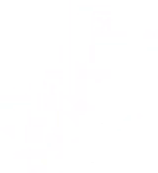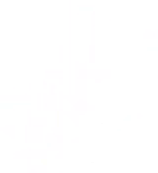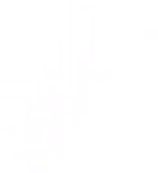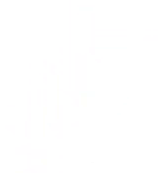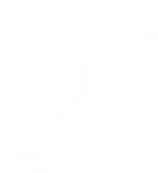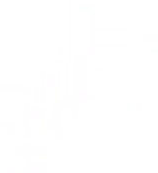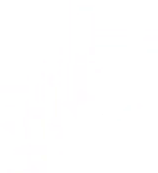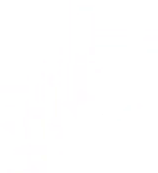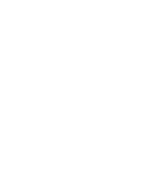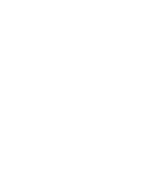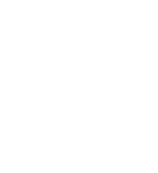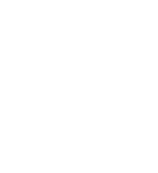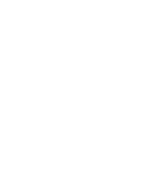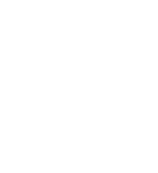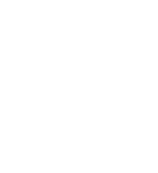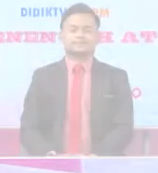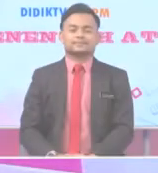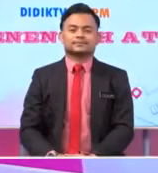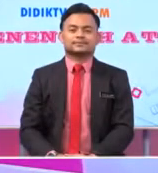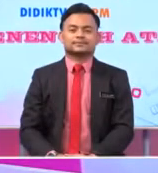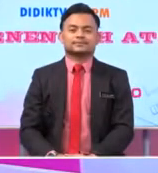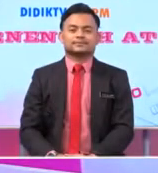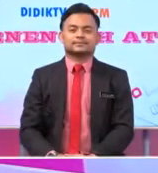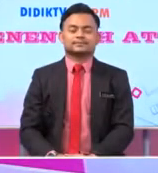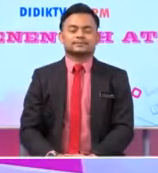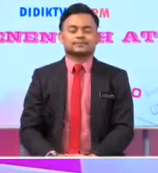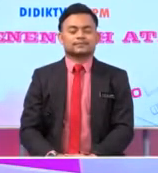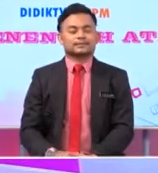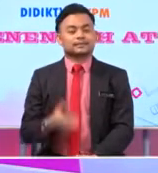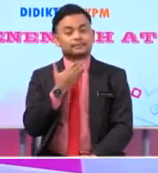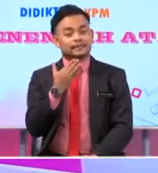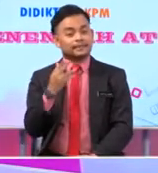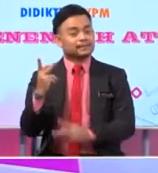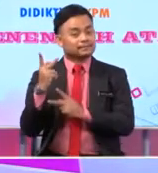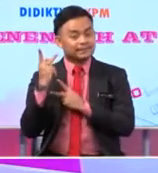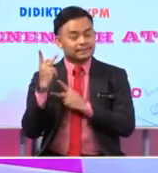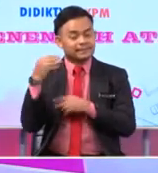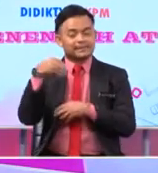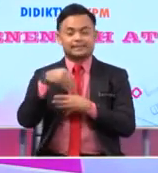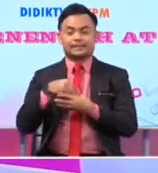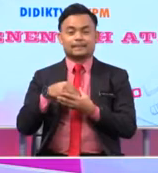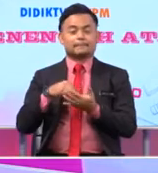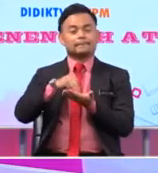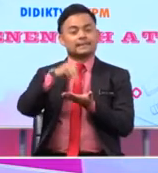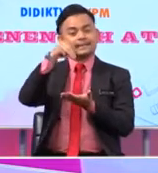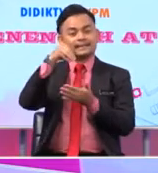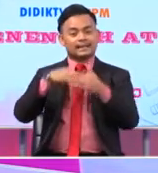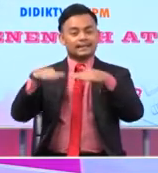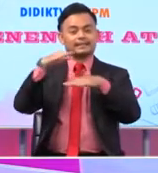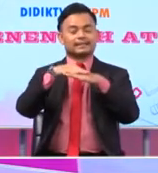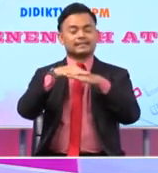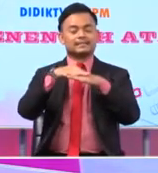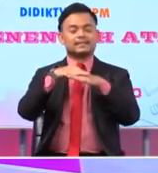Sidik TV key Hai by kembali kita dalam slot Menengah Atas masih lagi